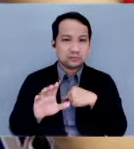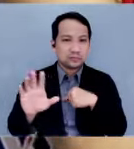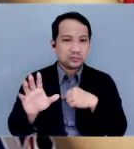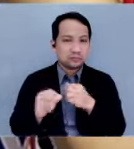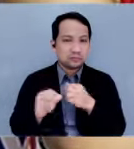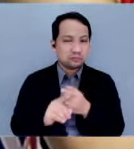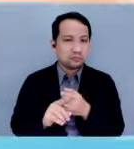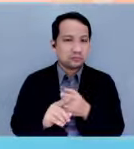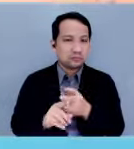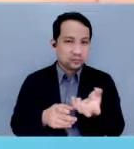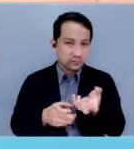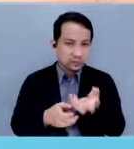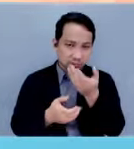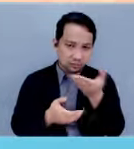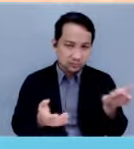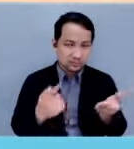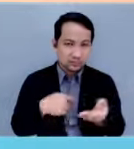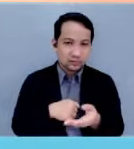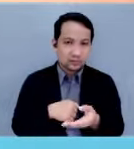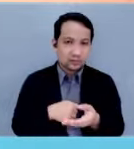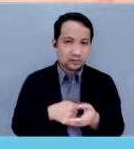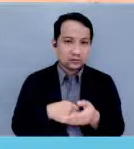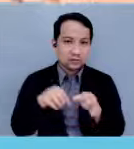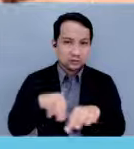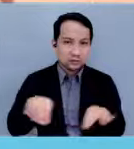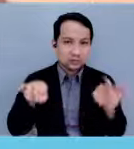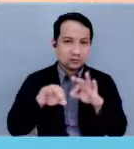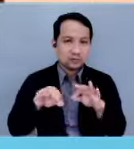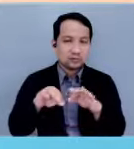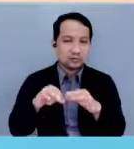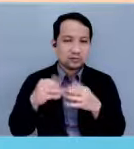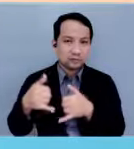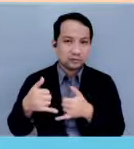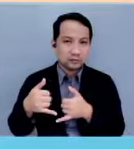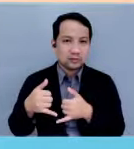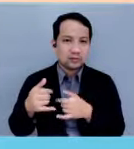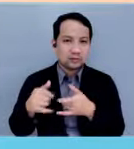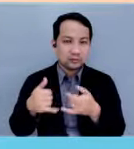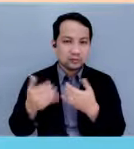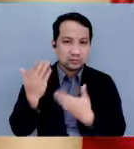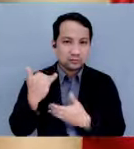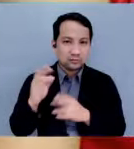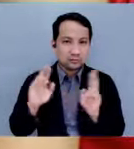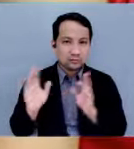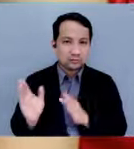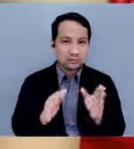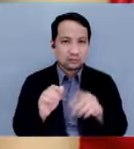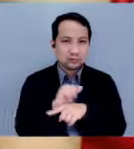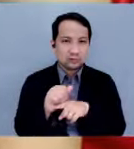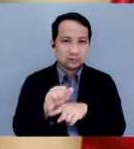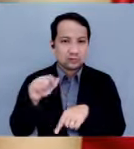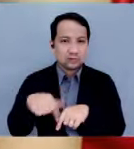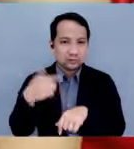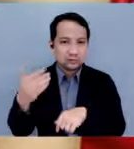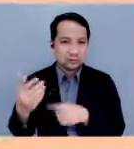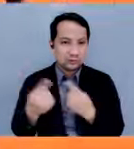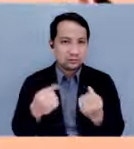Talagang sabi ko nga kanina before mag-start, importante tong game namin kasi kung ano yung pinaghanda namin sa training, dapat ma-execute namin ng maayos.